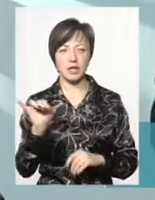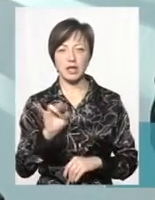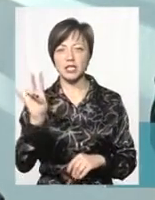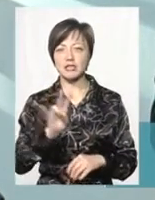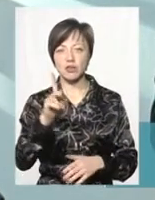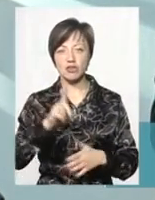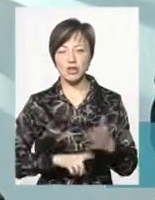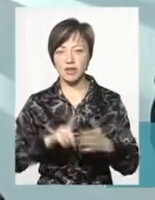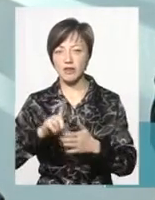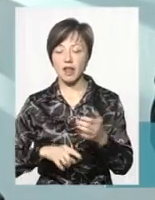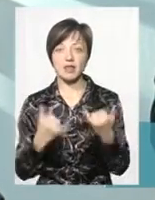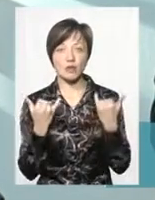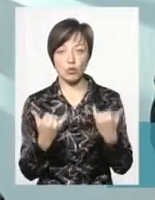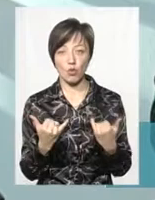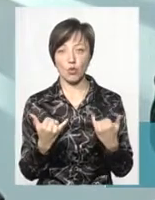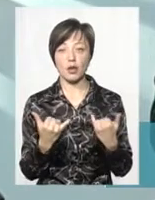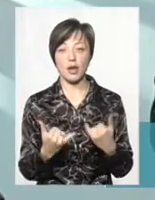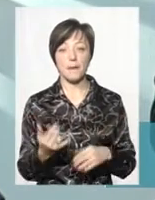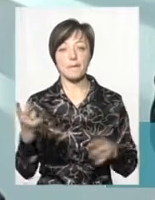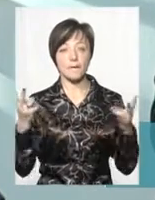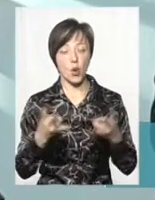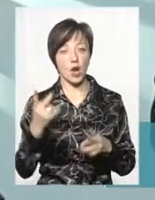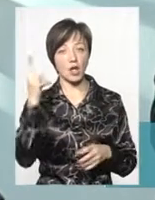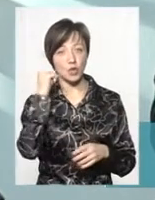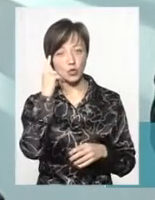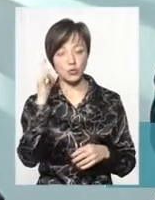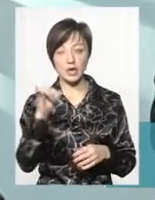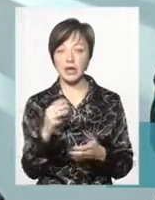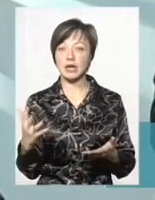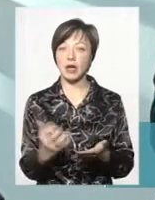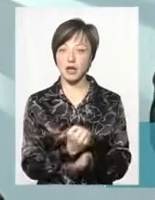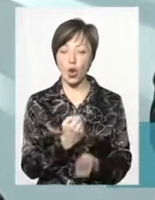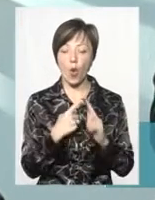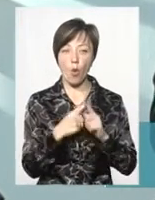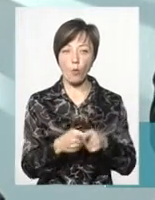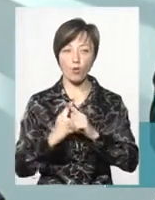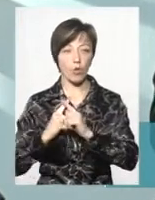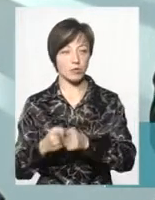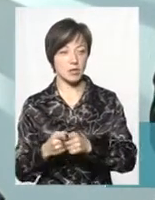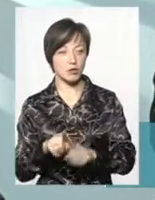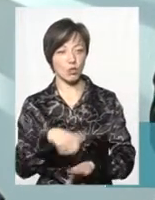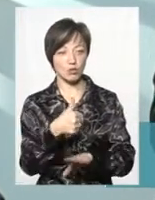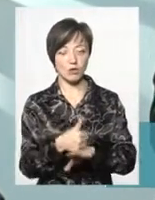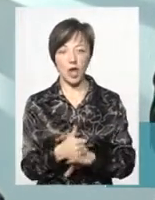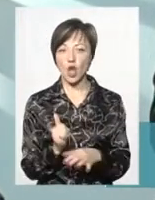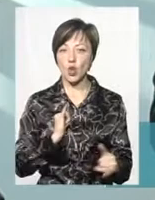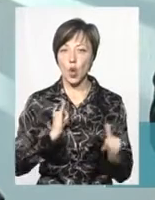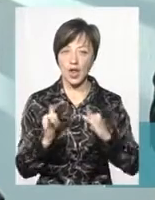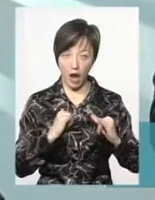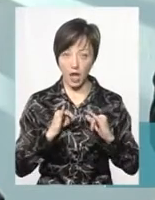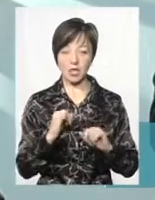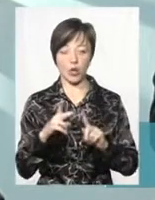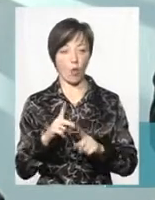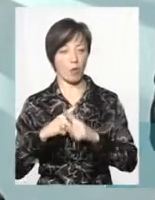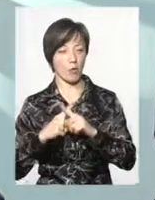вірян, що на сьогодні пора задуматися і знайти компроміс. Основне – толерантність і компроміс в